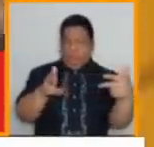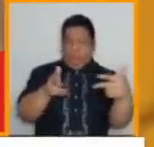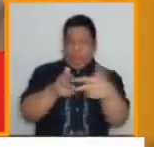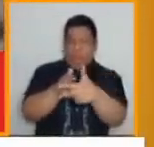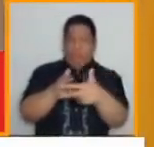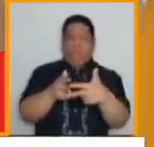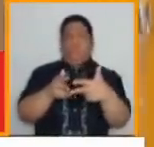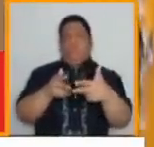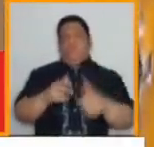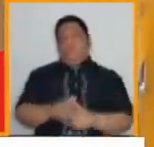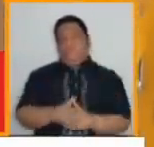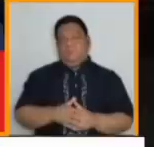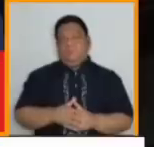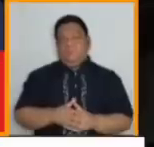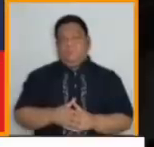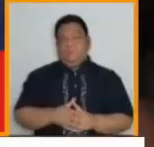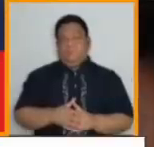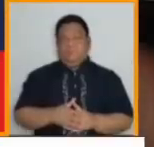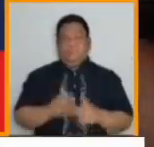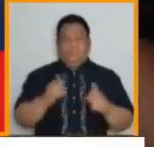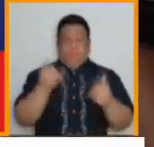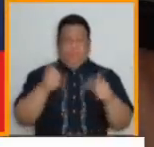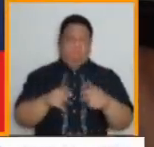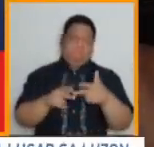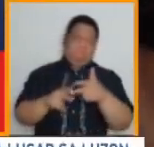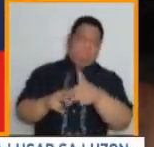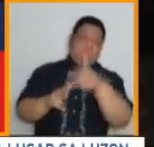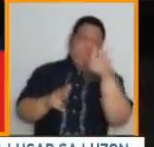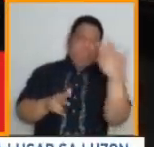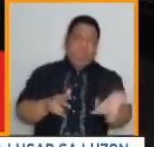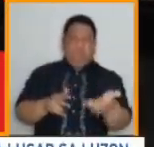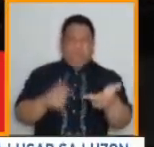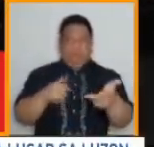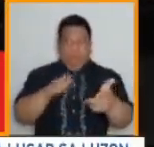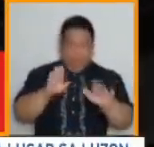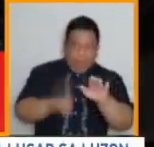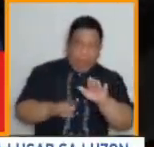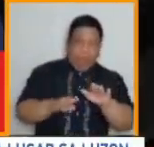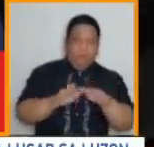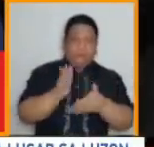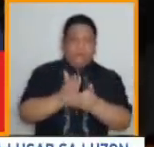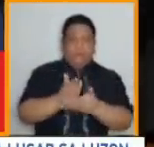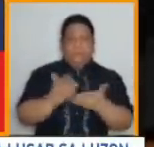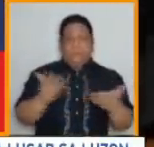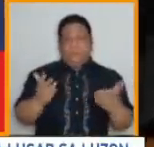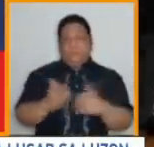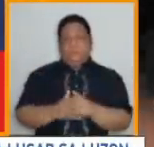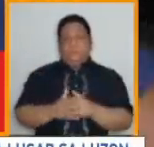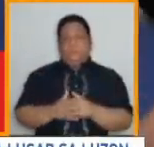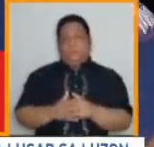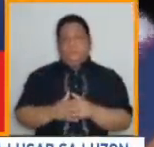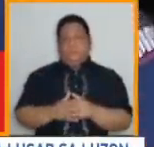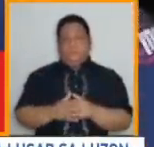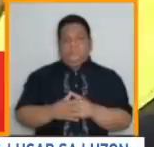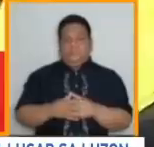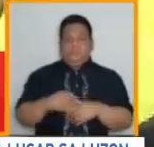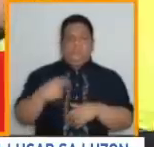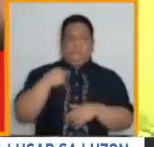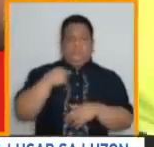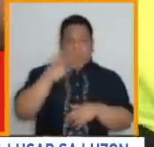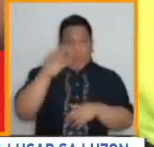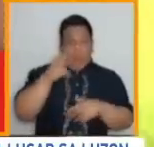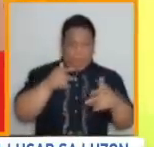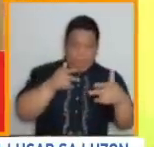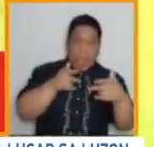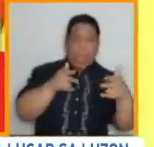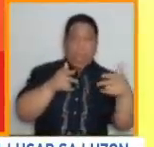Eh, tumulihapon ngayon siya. Inamarino nga ako, sad-sad ngayon gulong ko doon. Hindi na rin kinaya kasi sa harap ko na mismo siya lumiko pag gano'n. Dinala